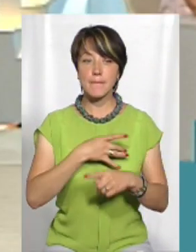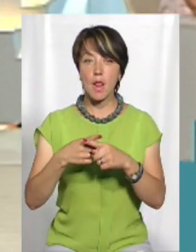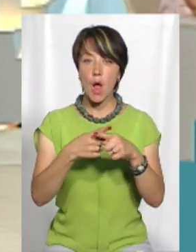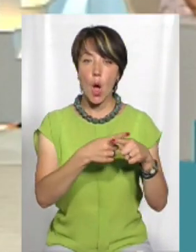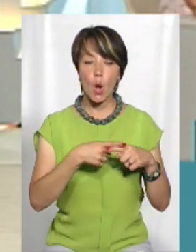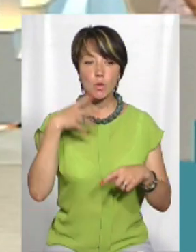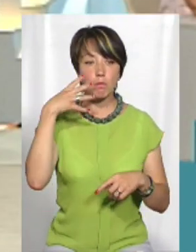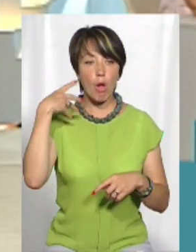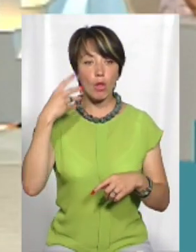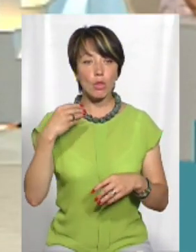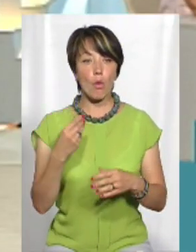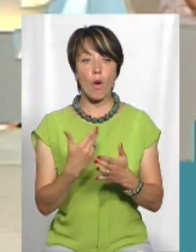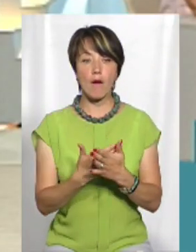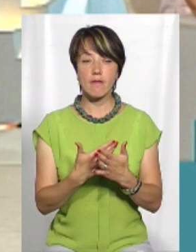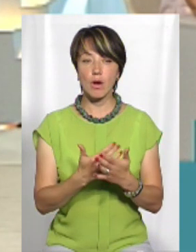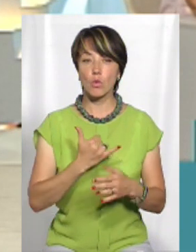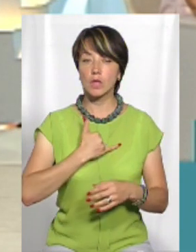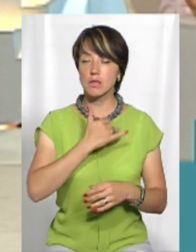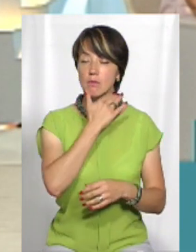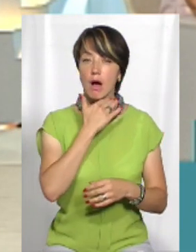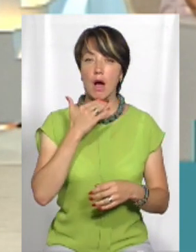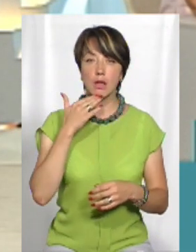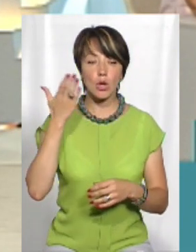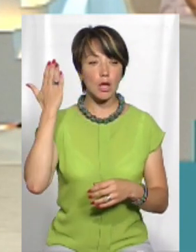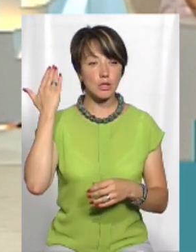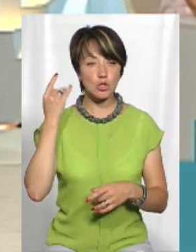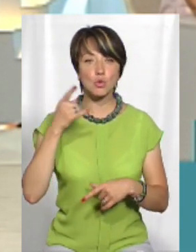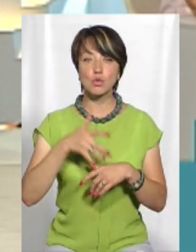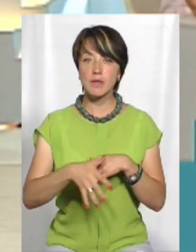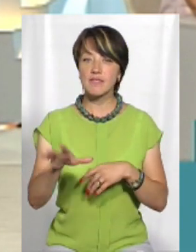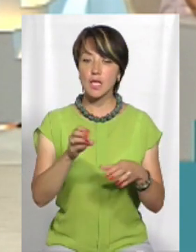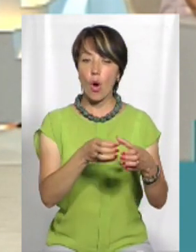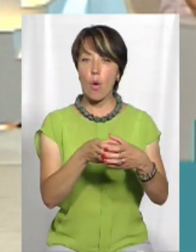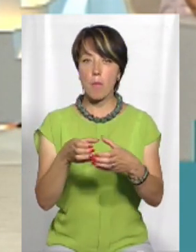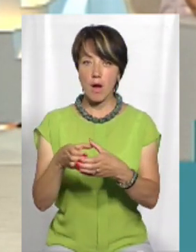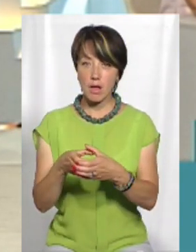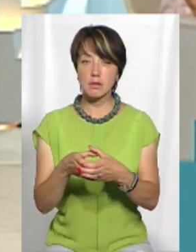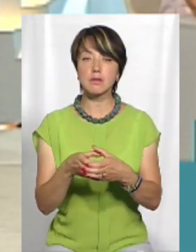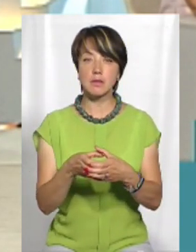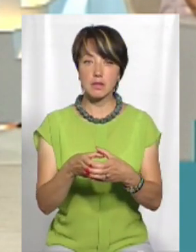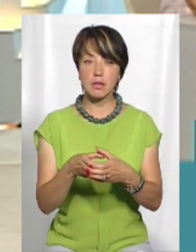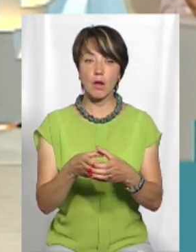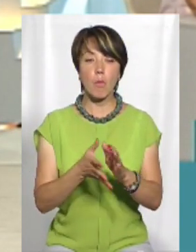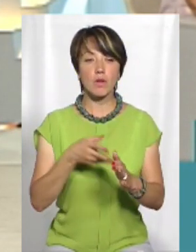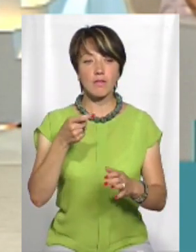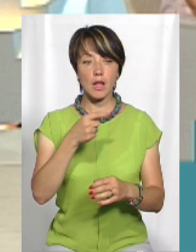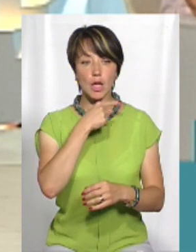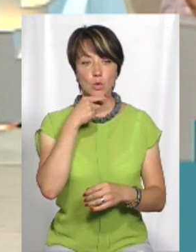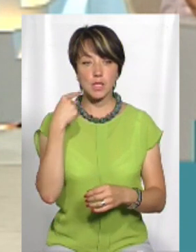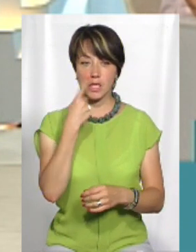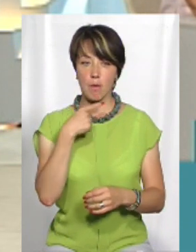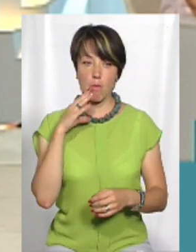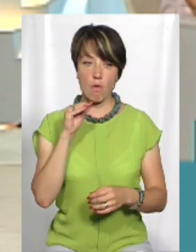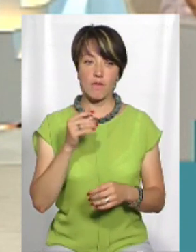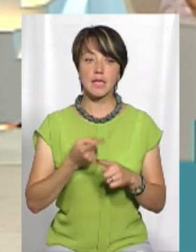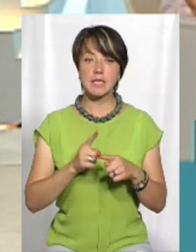Білорусі, з Молдови, яких було в нас дуже багато раніше, зрозуміло, всі ці команди подавалися на російській